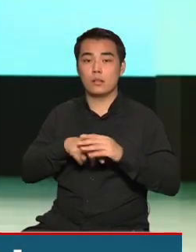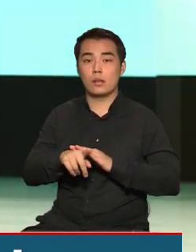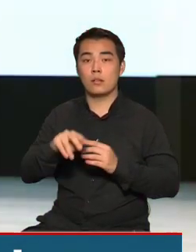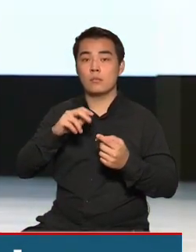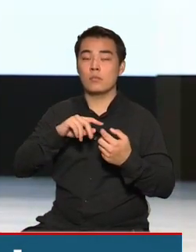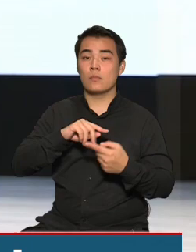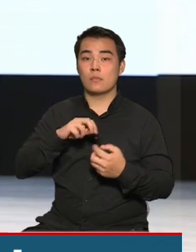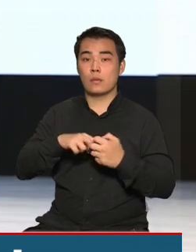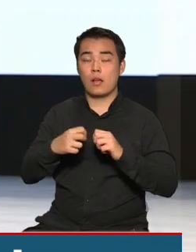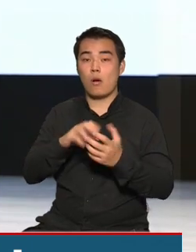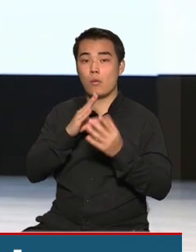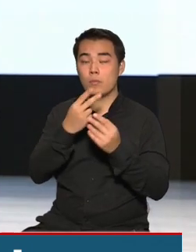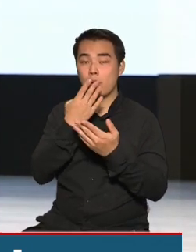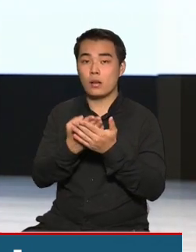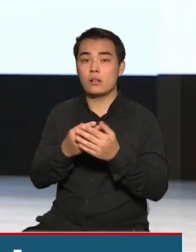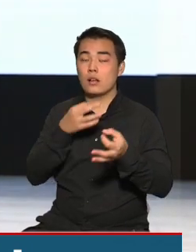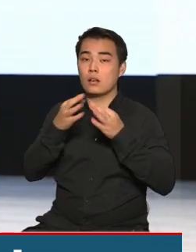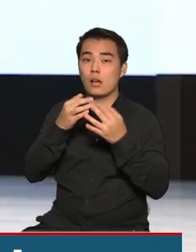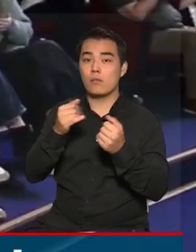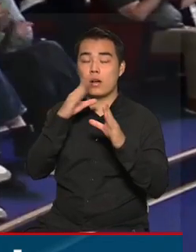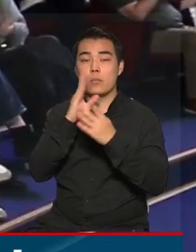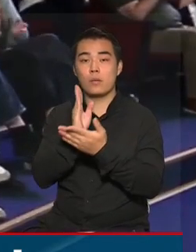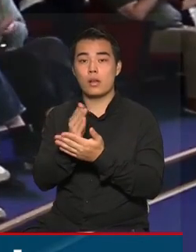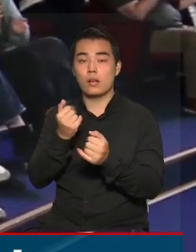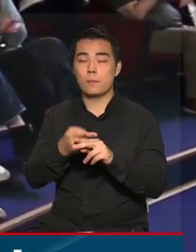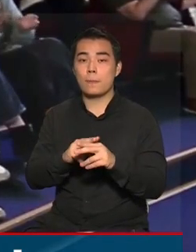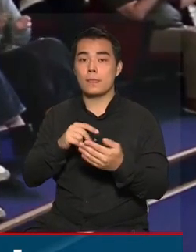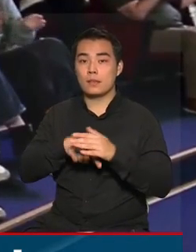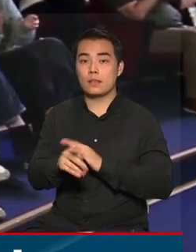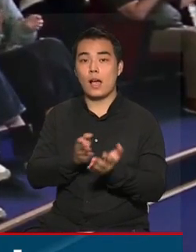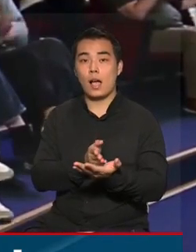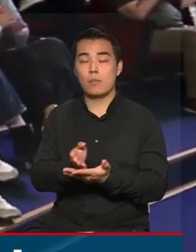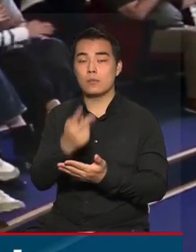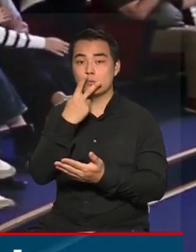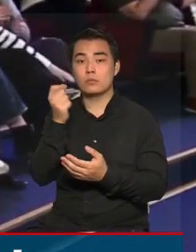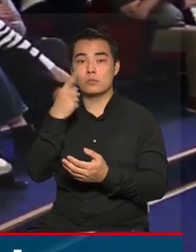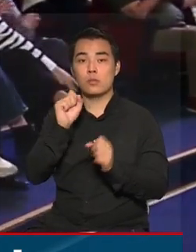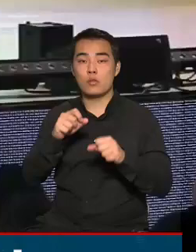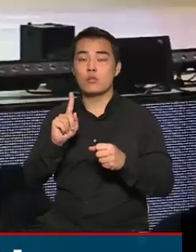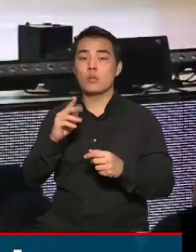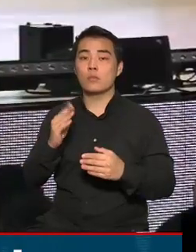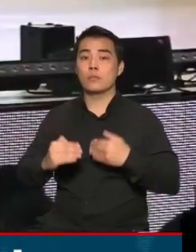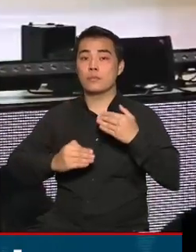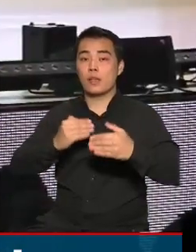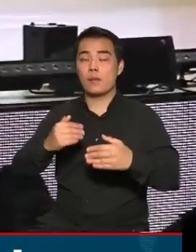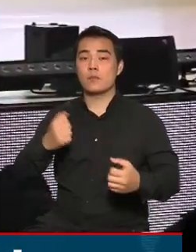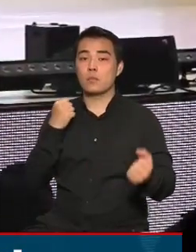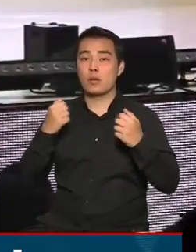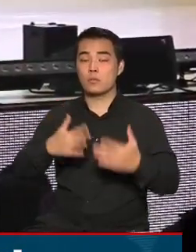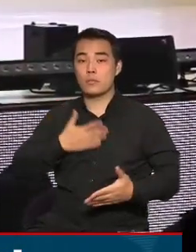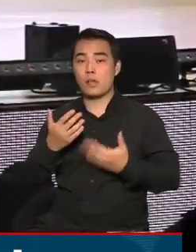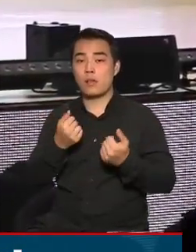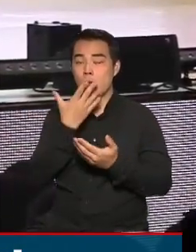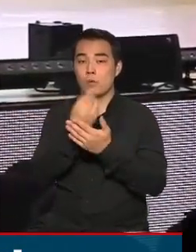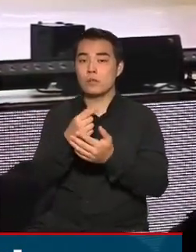кәсібіден нәсіп көргісі келетіндер үшін таптырмас мүмкіндік. Мұны шараның ауқымынан ақ аңғаруға болады. Жетістікке жеткен спортшылар мен қоғам белсенділері өзара